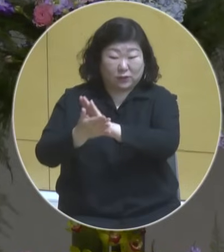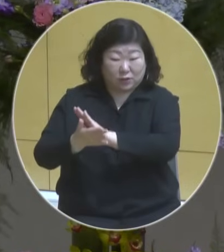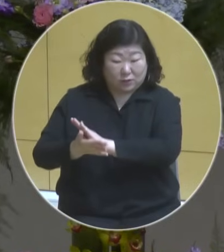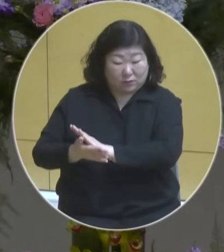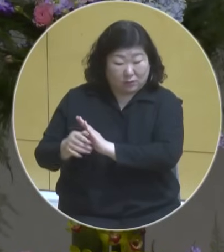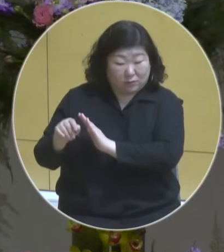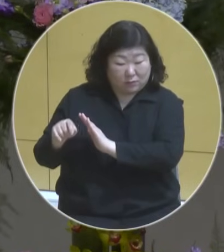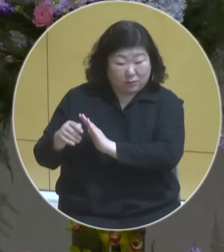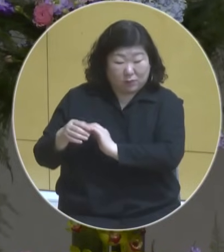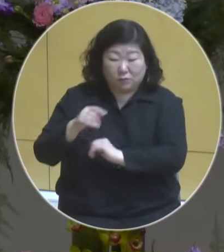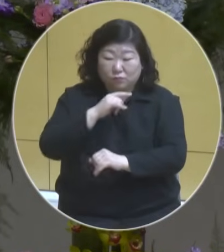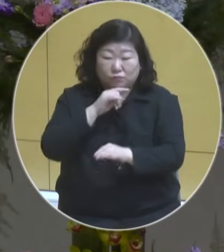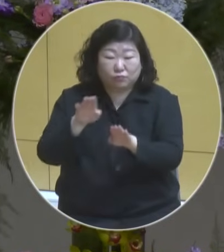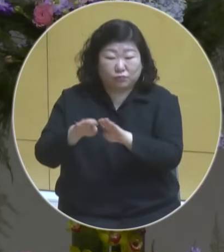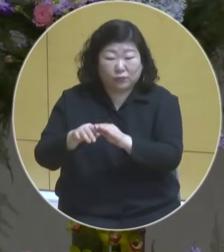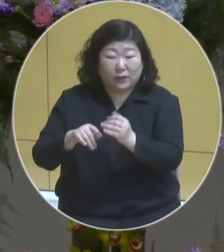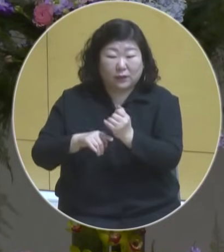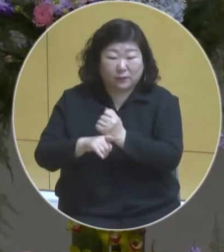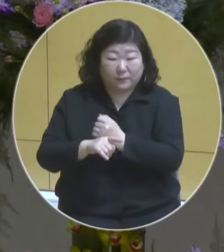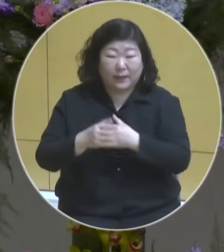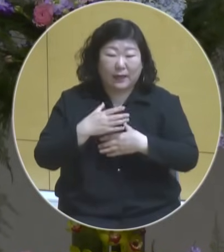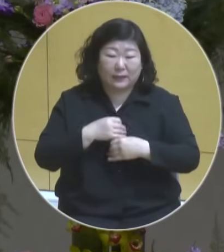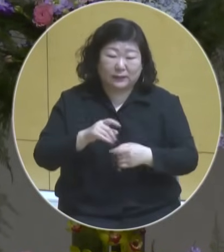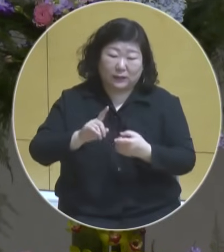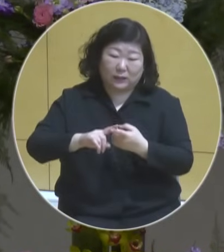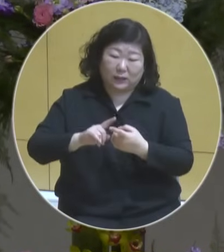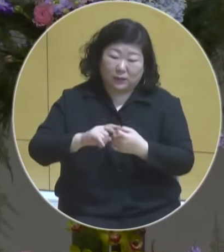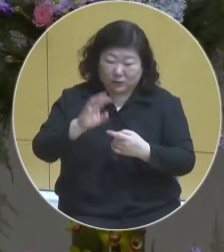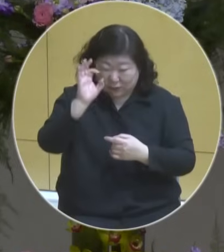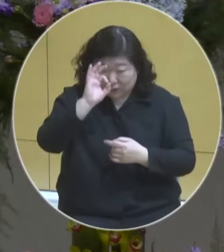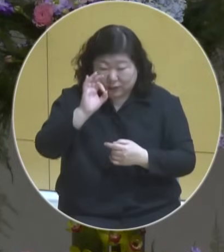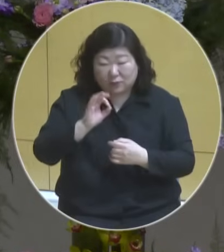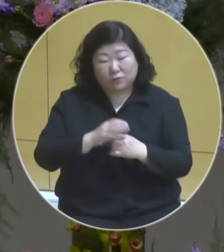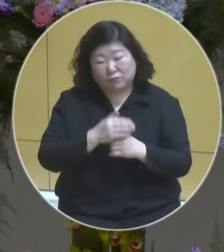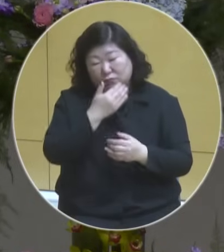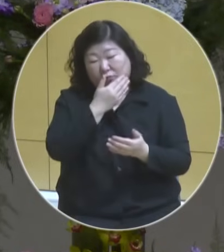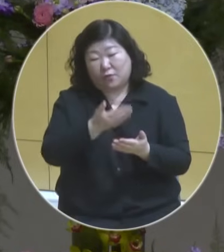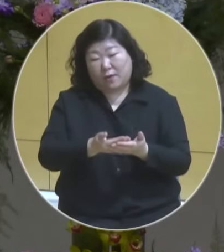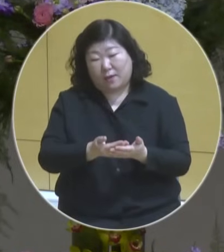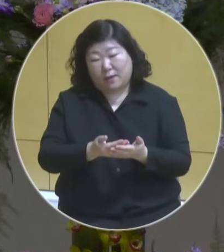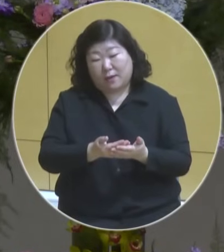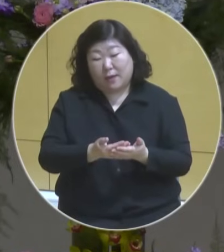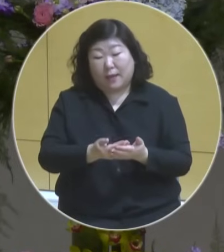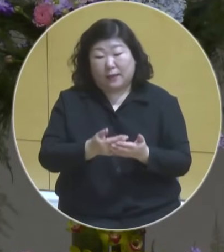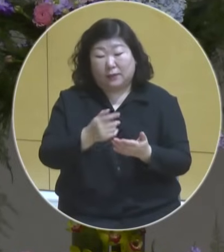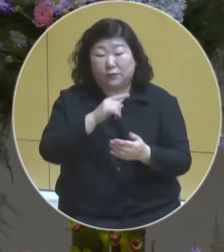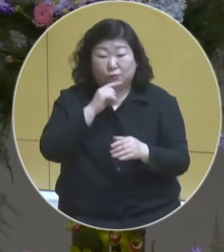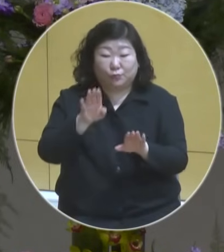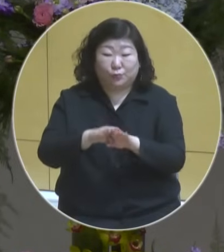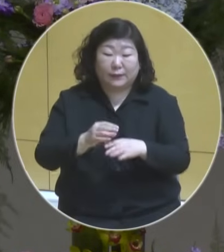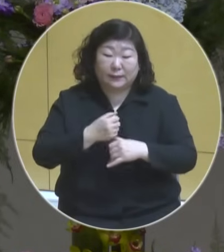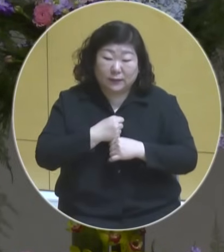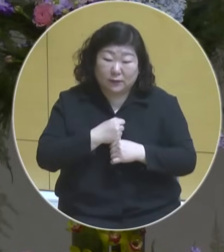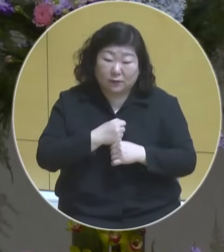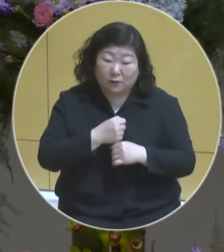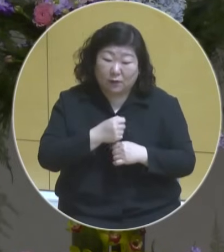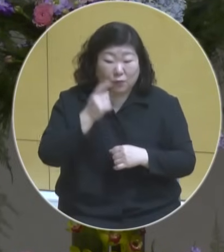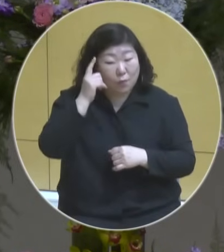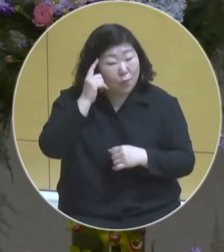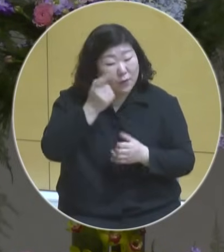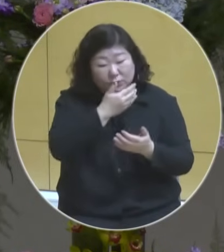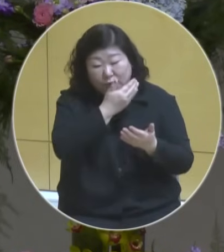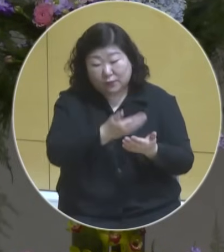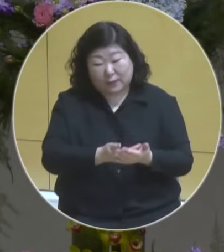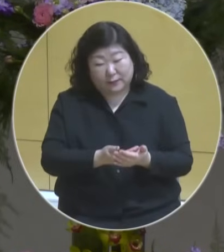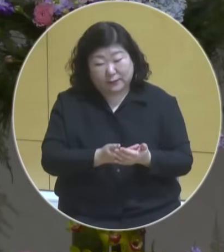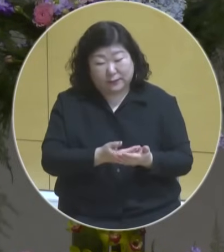안식일에서 찾아보는 것은 굉장히 중요합니다 그러면서 일수 중요한가 하는 부분들에 대한 여러분들이